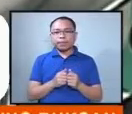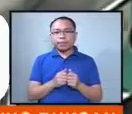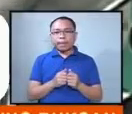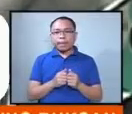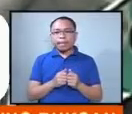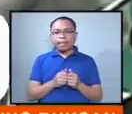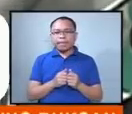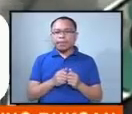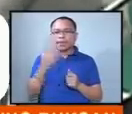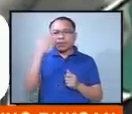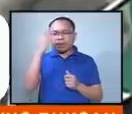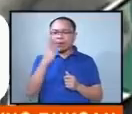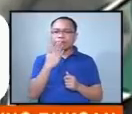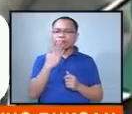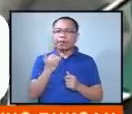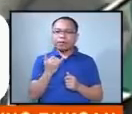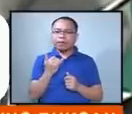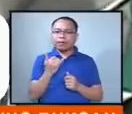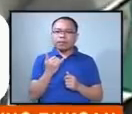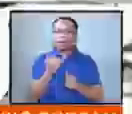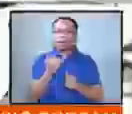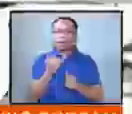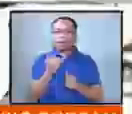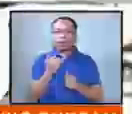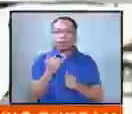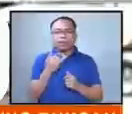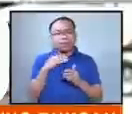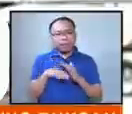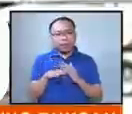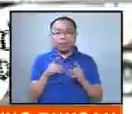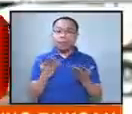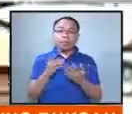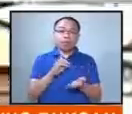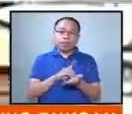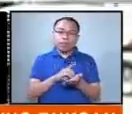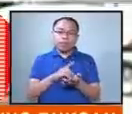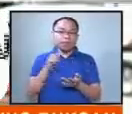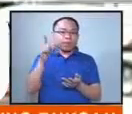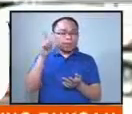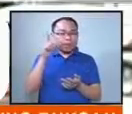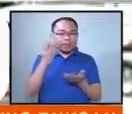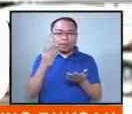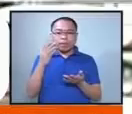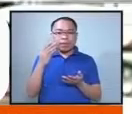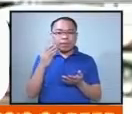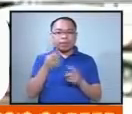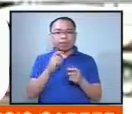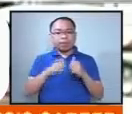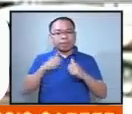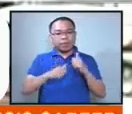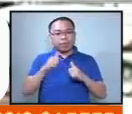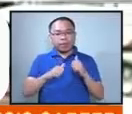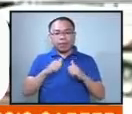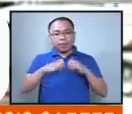I don't really know kung bakit nakalusot. Maybe Dr. Lazaro is more on the engineering part.